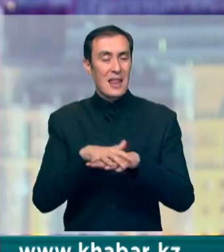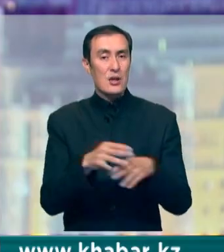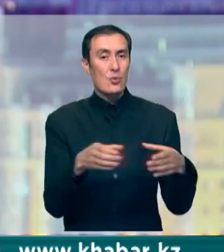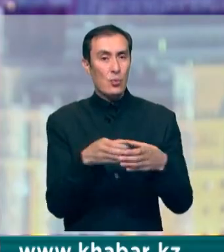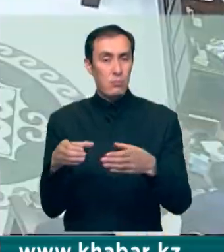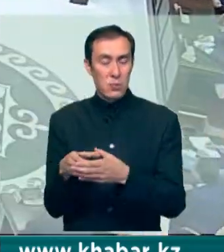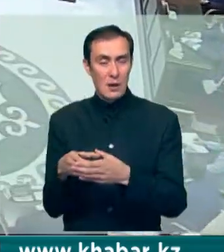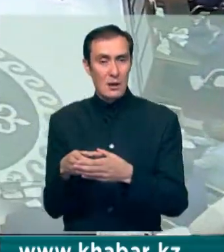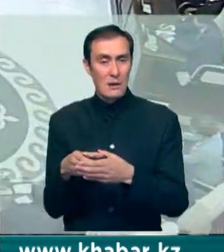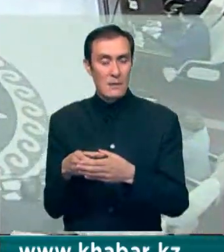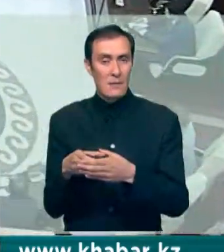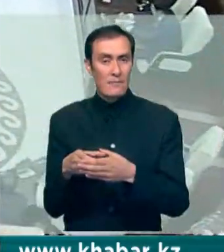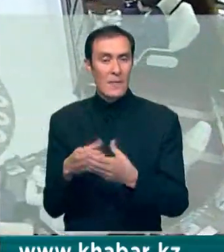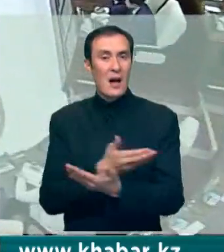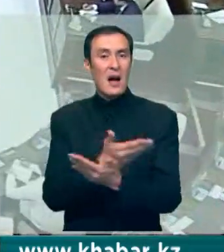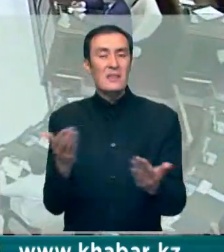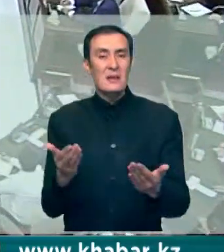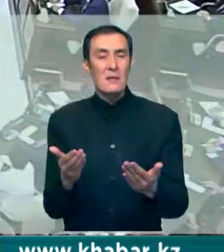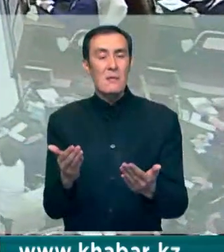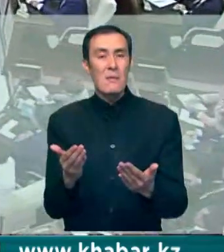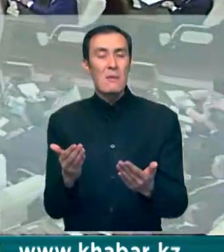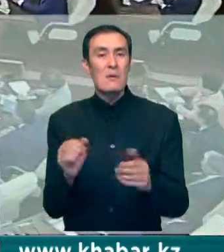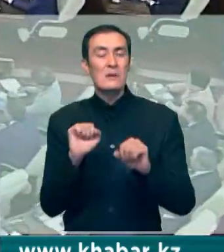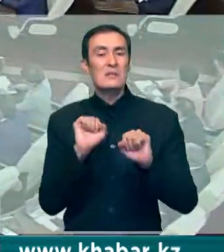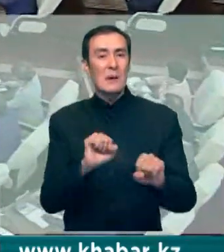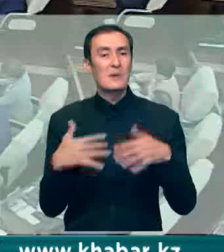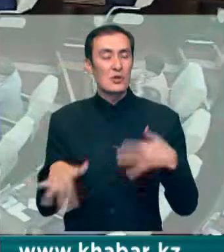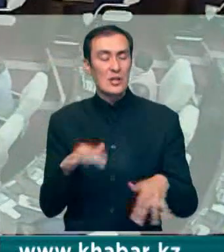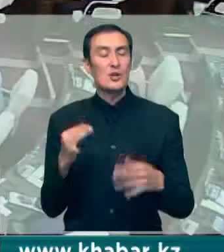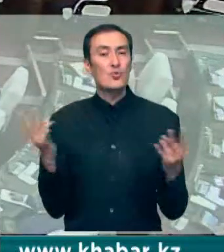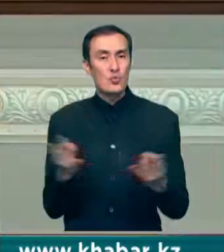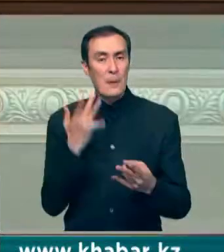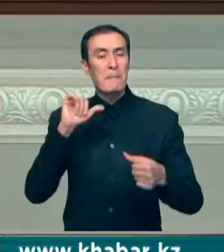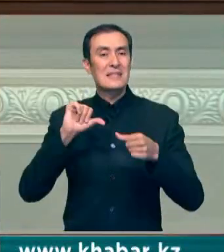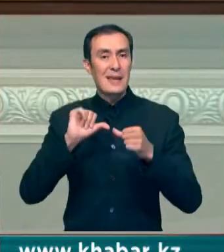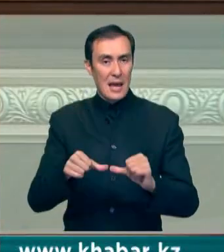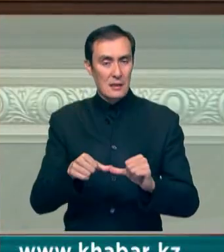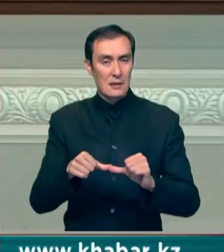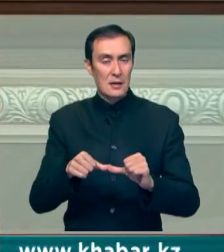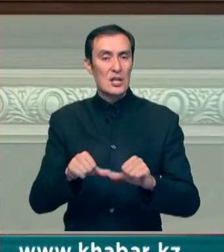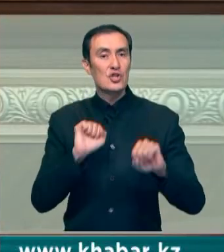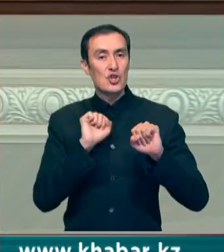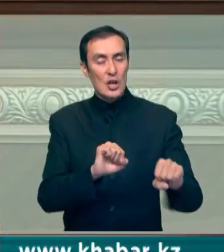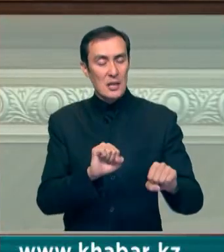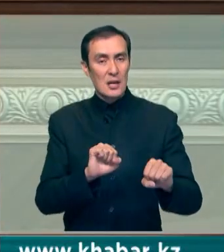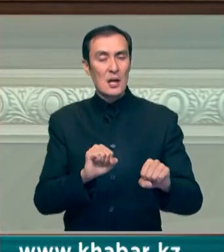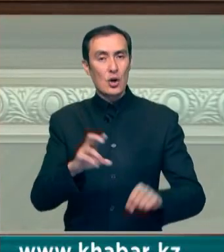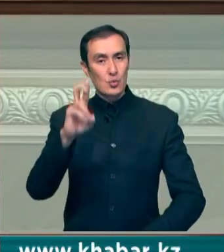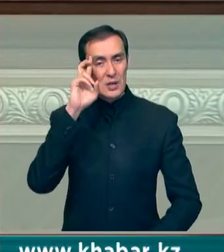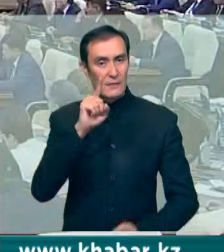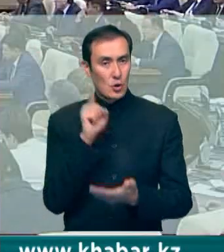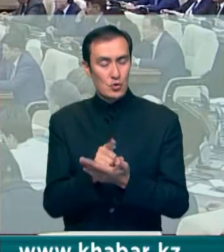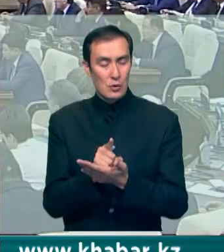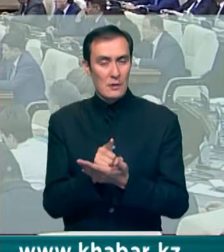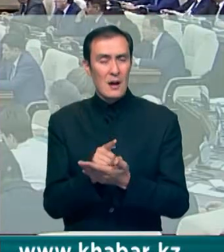они мало защищенные и требуют постоянной защиты со стороны государства